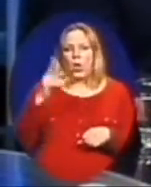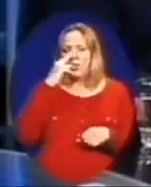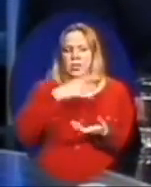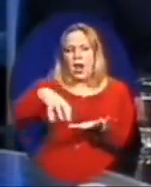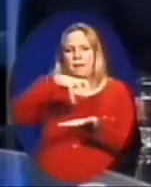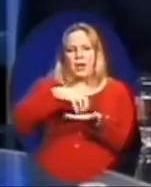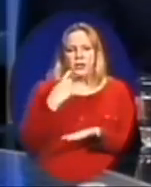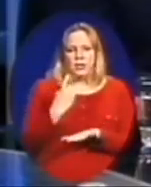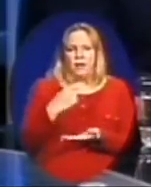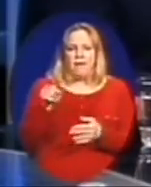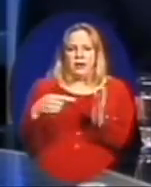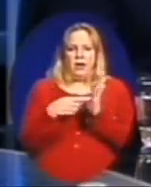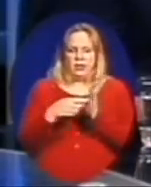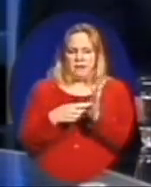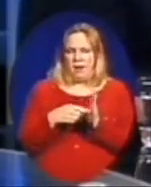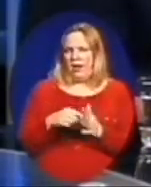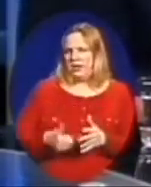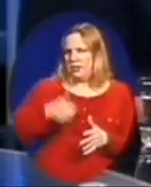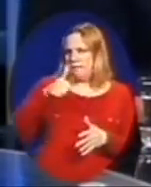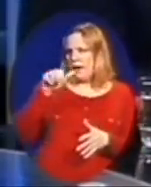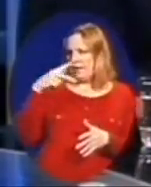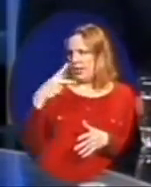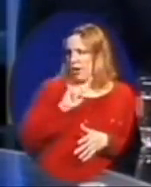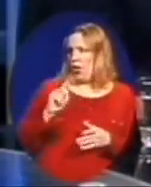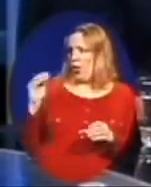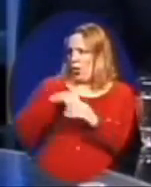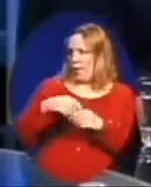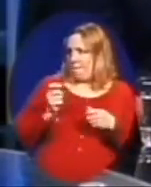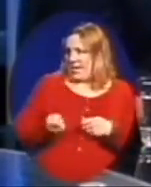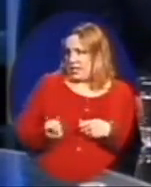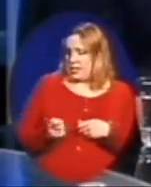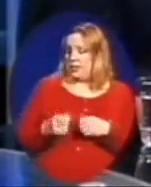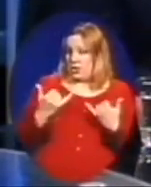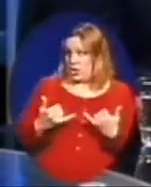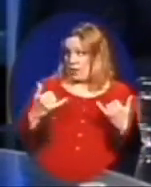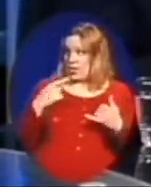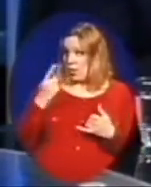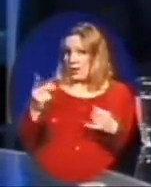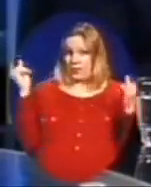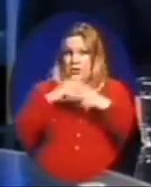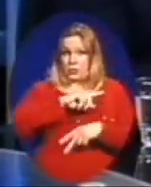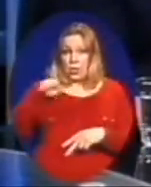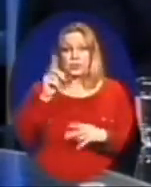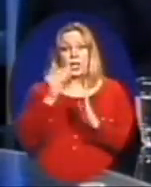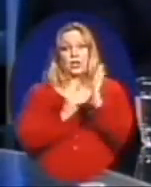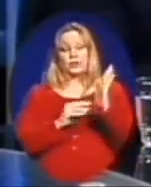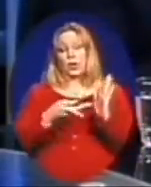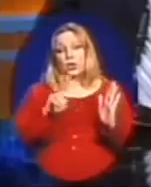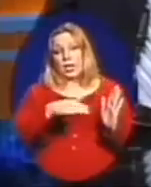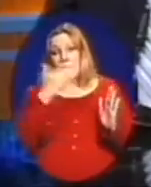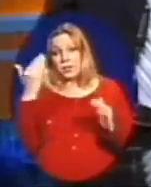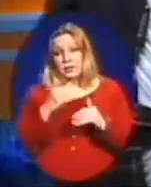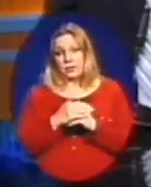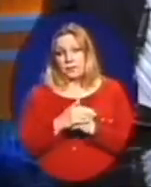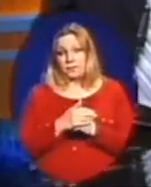ניסה למרכז את עצמו, וזו הסיבה בעצם שמר פייגלין לא בכנסת. עכשיו אתה אומר, תראה, מבינים כולם שהם יצטרכו לתת רשימה אבל, הימנית יותר?